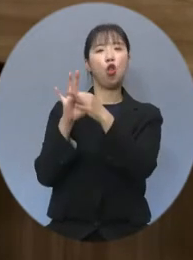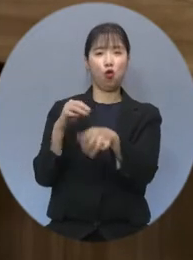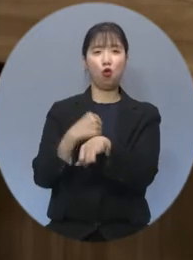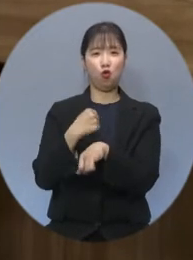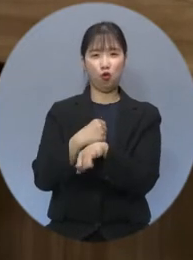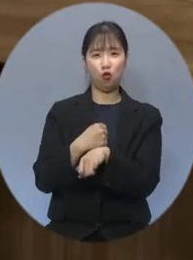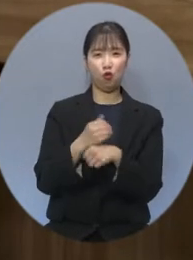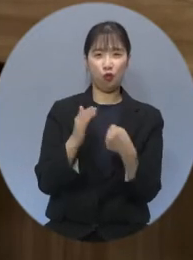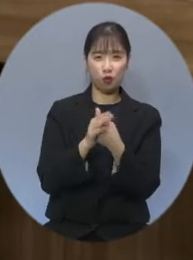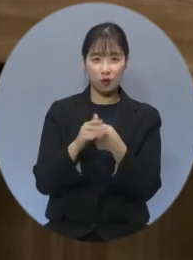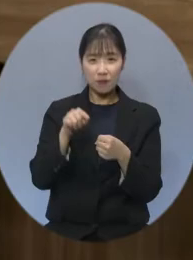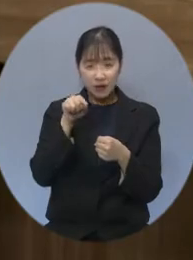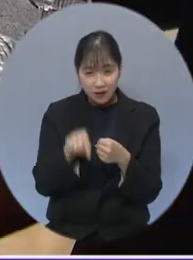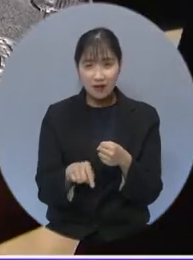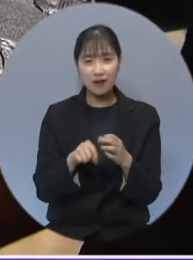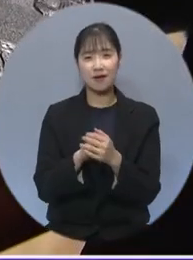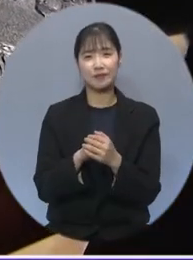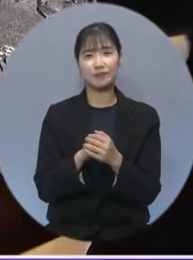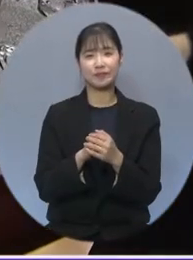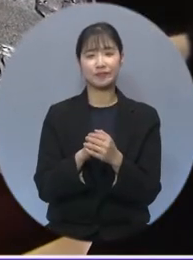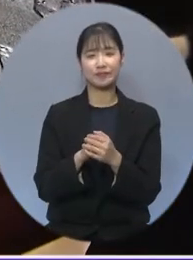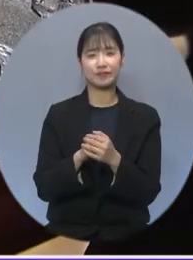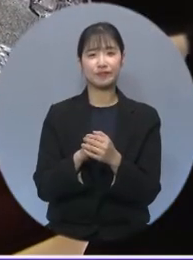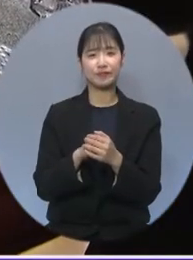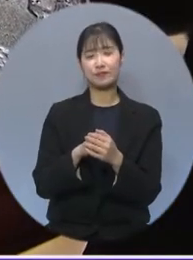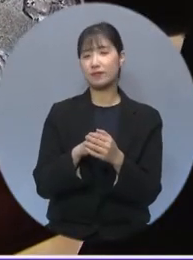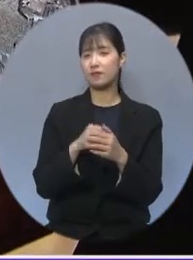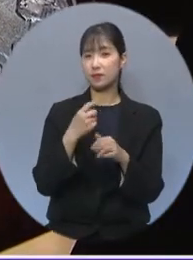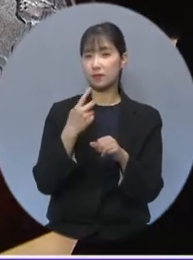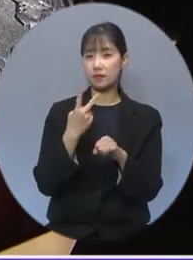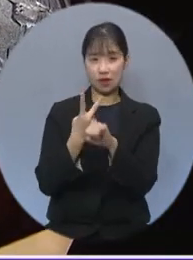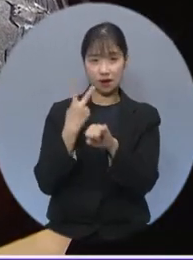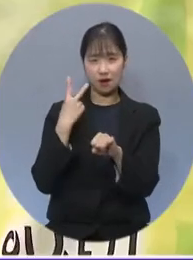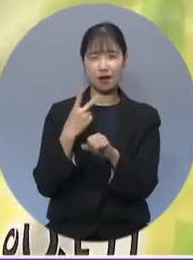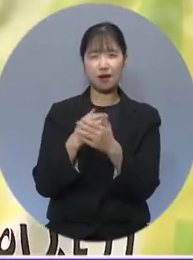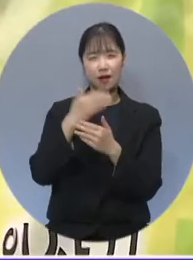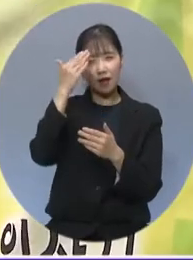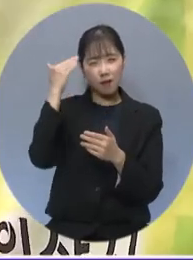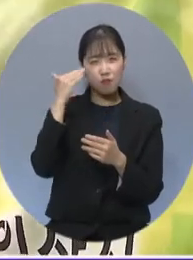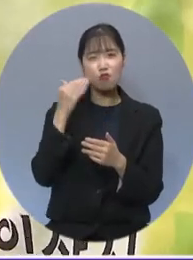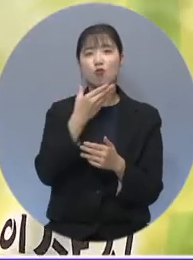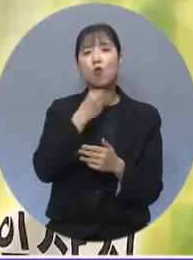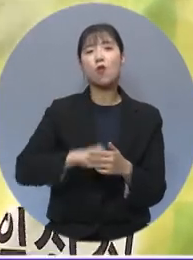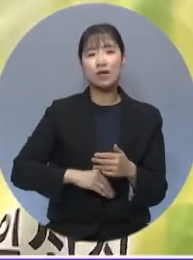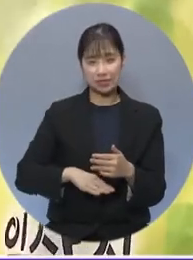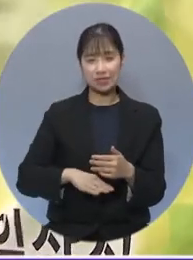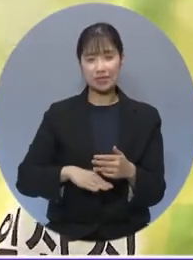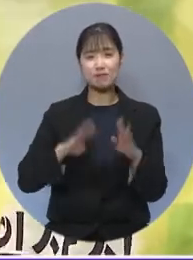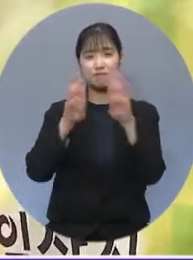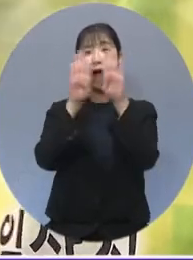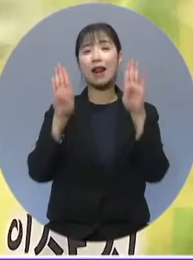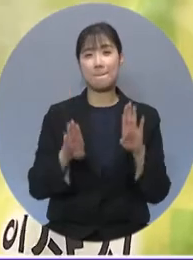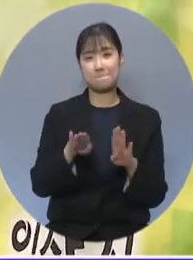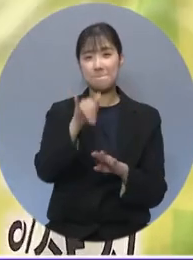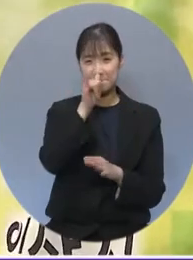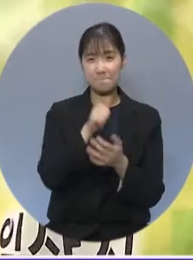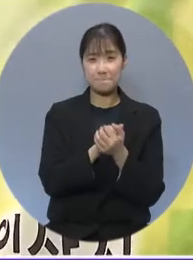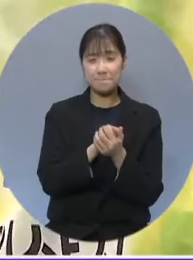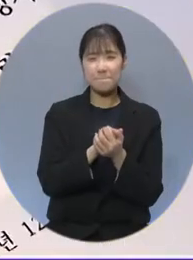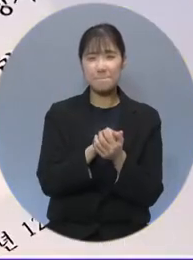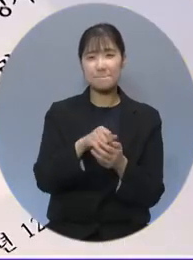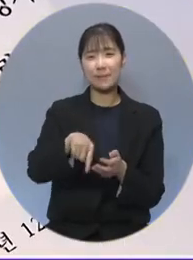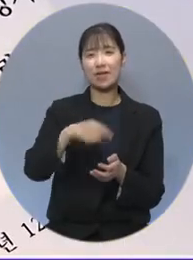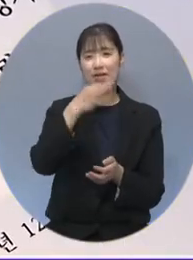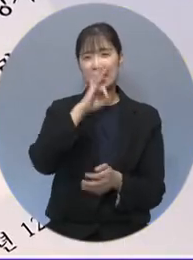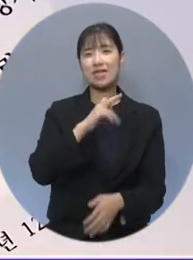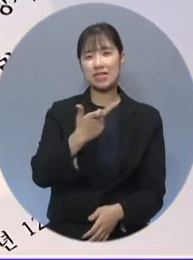그래서 저희들이 그 여세를 몰아서 재작년에 대한민국 복지 박람회, 제1위 복지 박람회를 익산에서 열었어요. 아, 예.